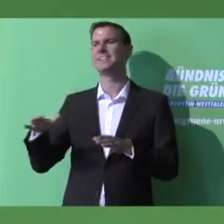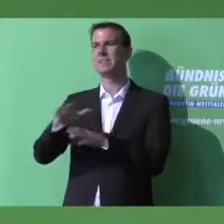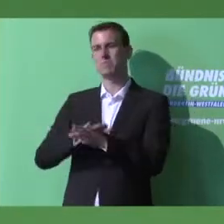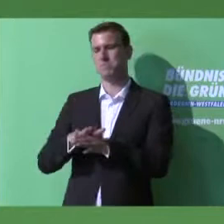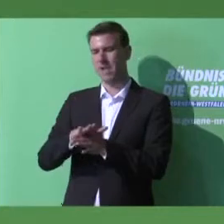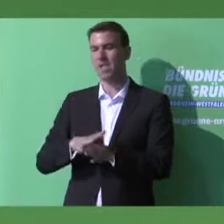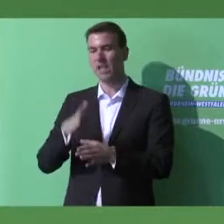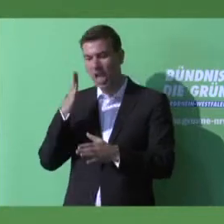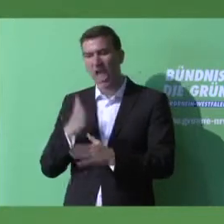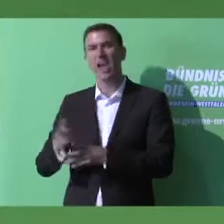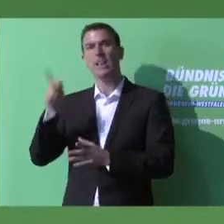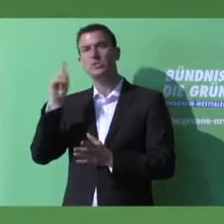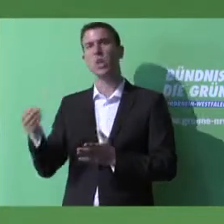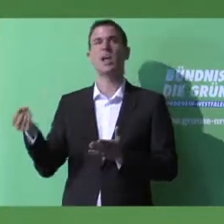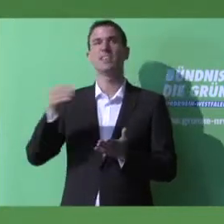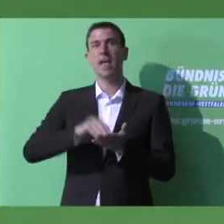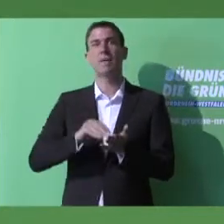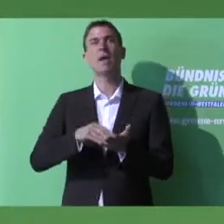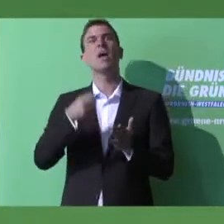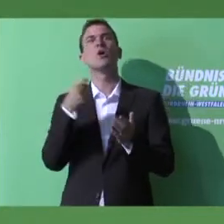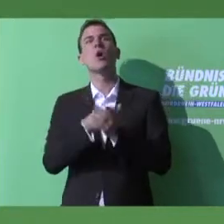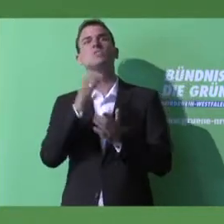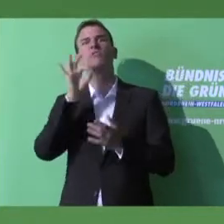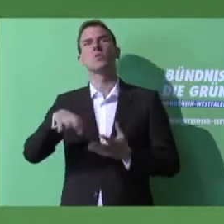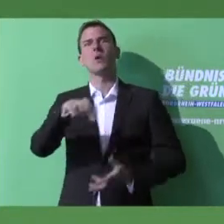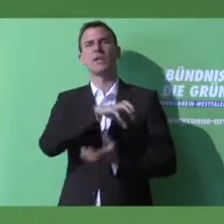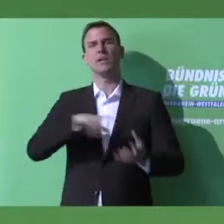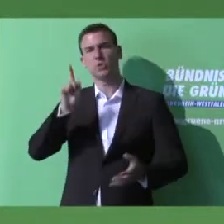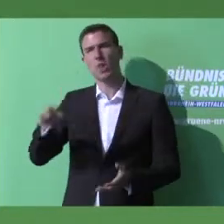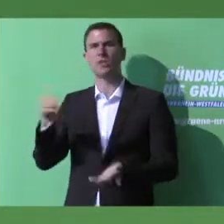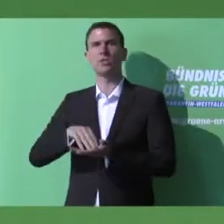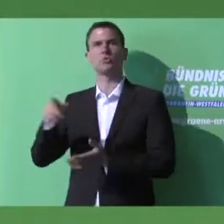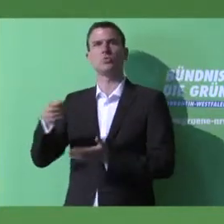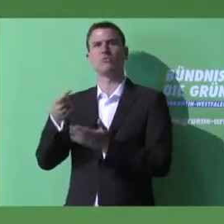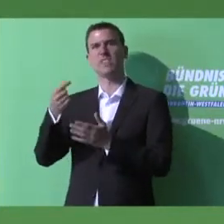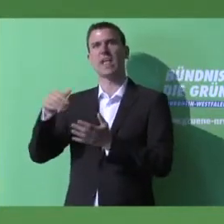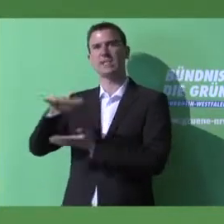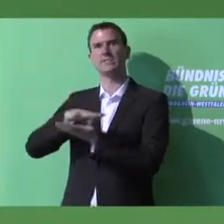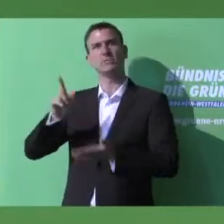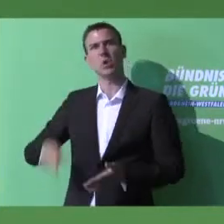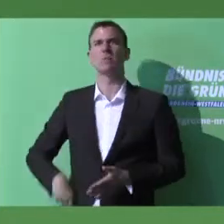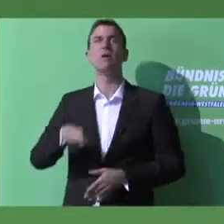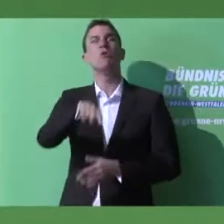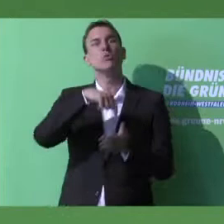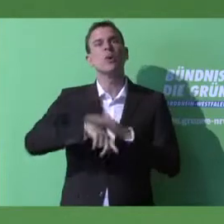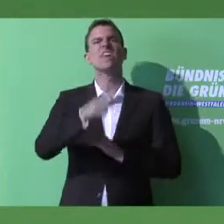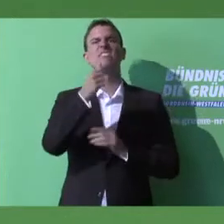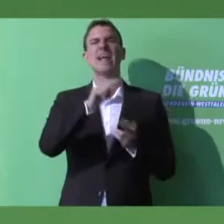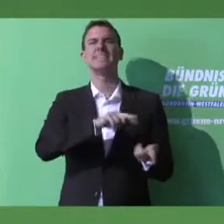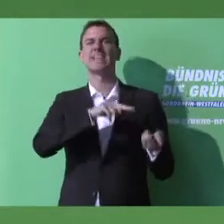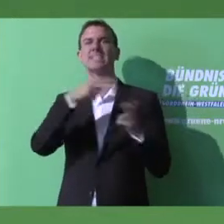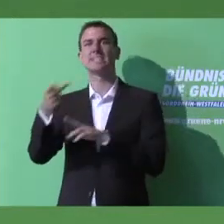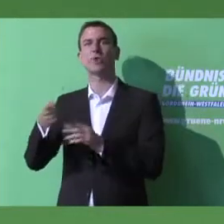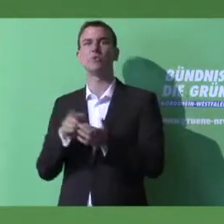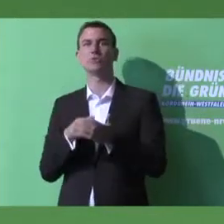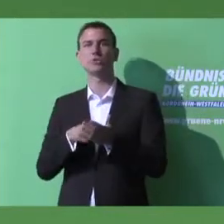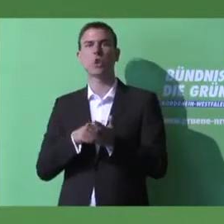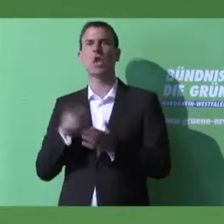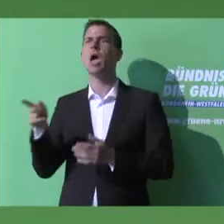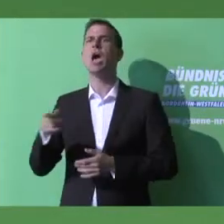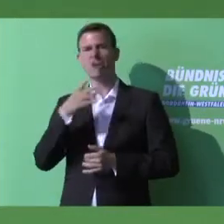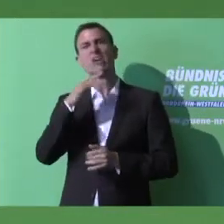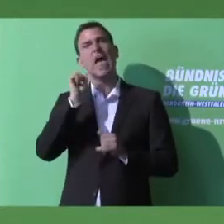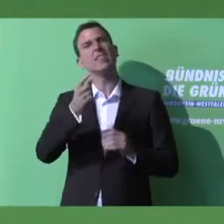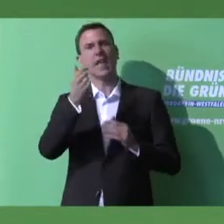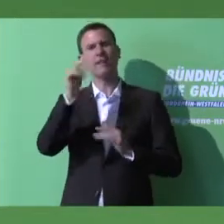endlich beteiligt wird an den Kosten der Krise, über eine Finanztransaktionssteuer, dass das wieder wegverhandelt